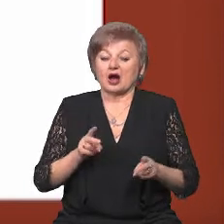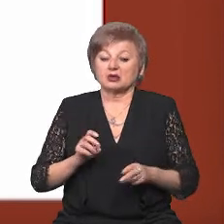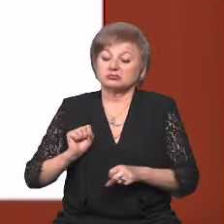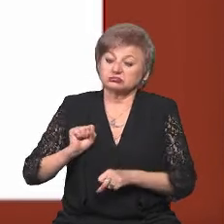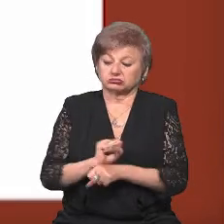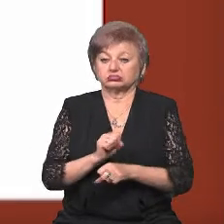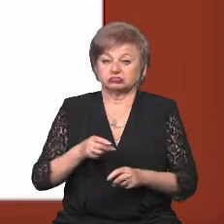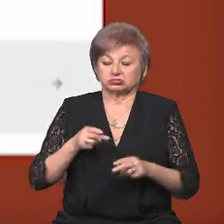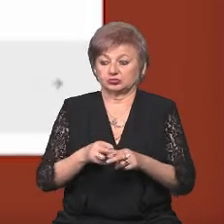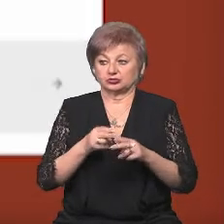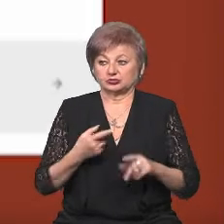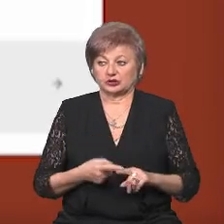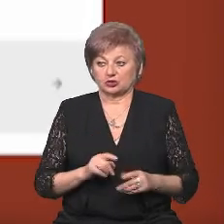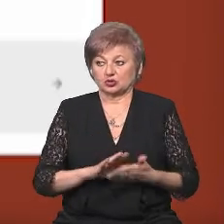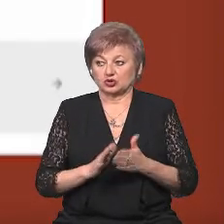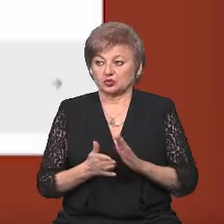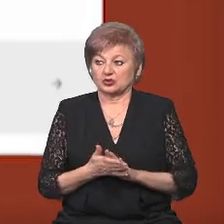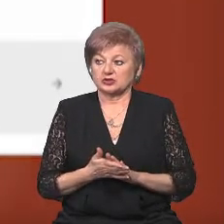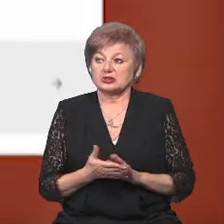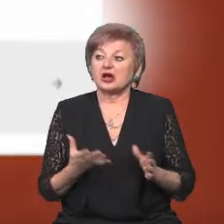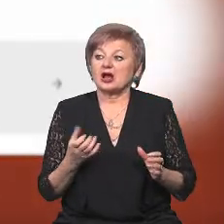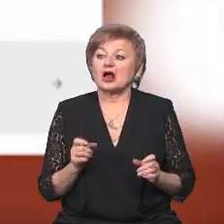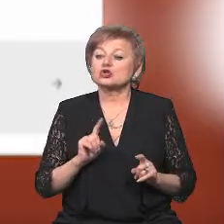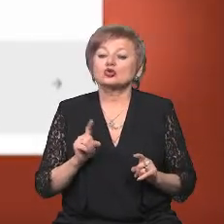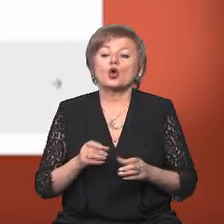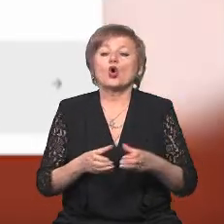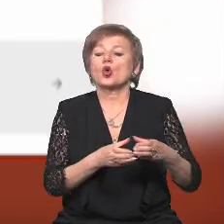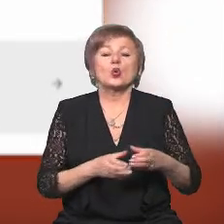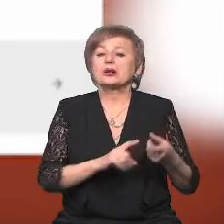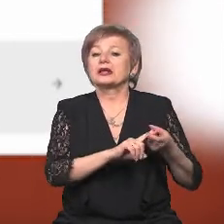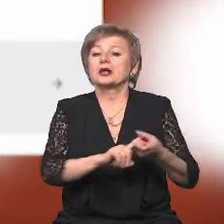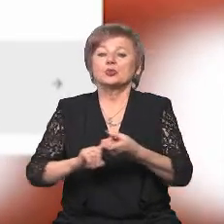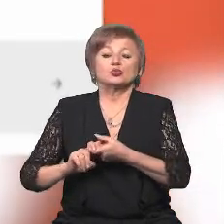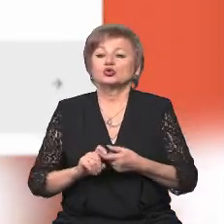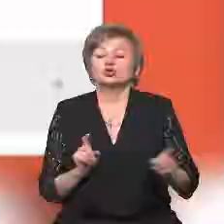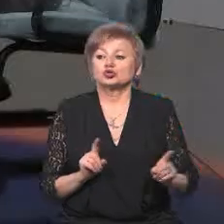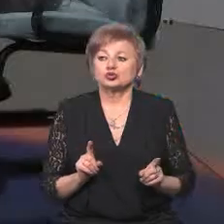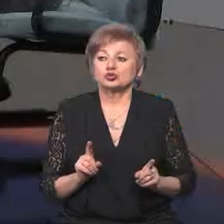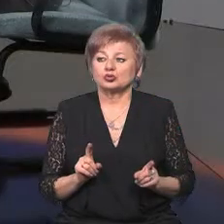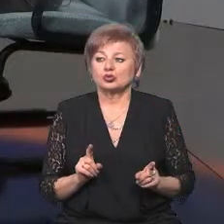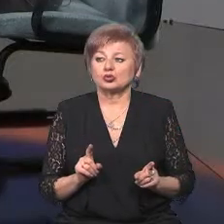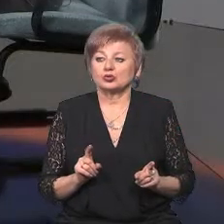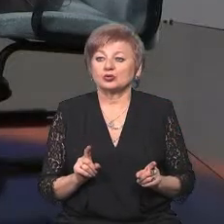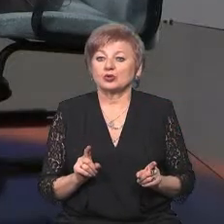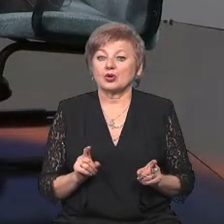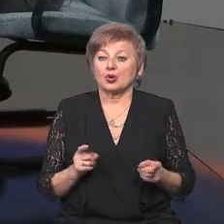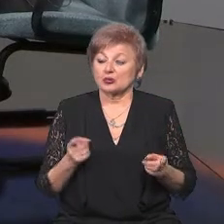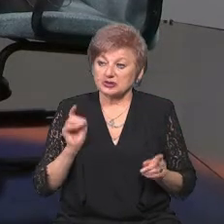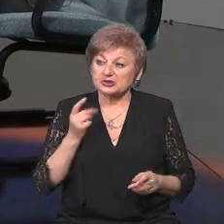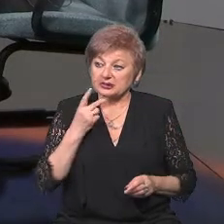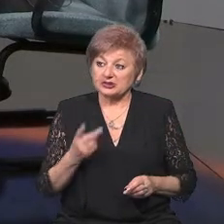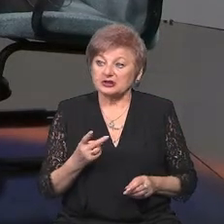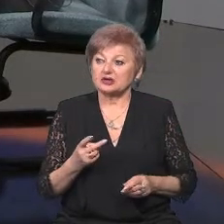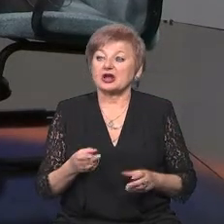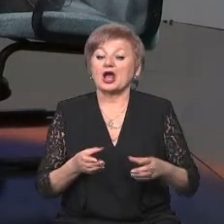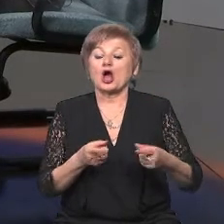та подолати кір. І... А от що таке колективний імунітет? Колективний чи імунітет... загрожують ці діти? Чи вони становлять загрозу, якщо в них немає дивіться, щеплень?